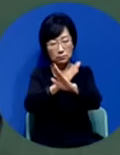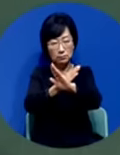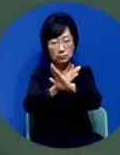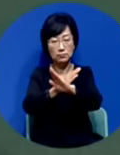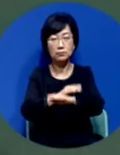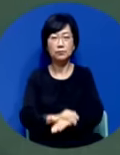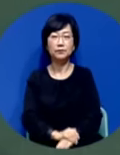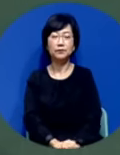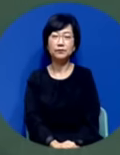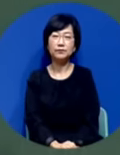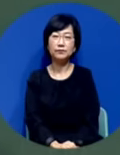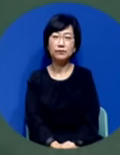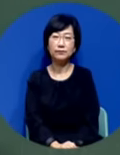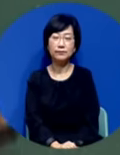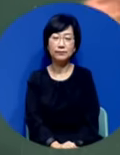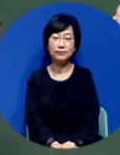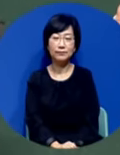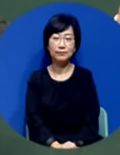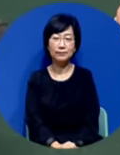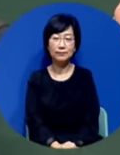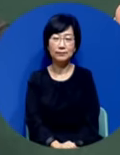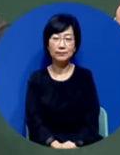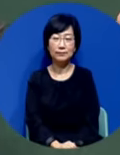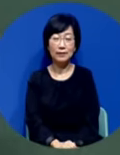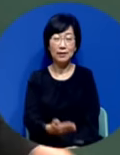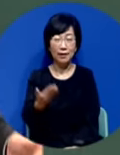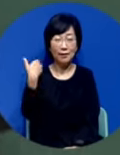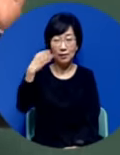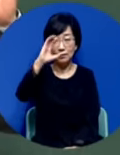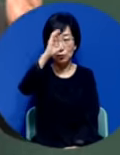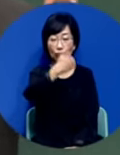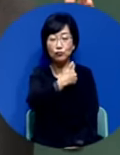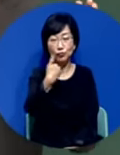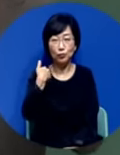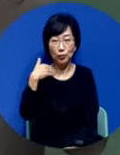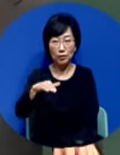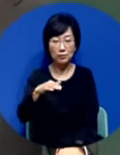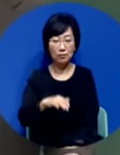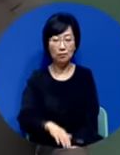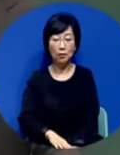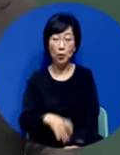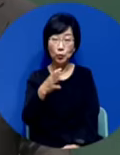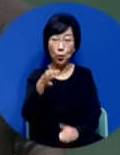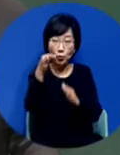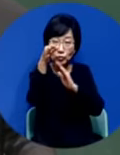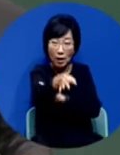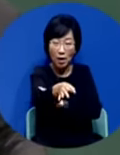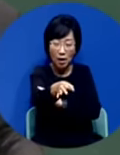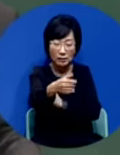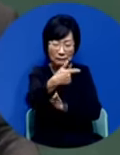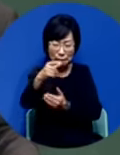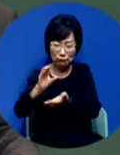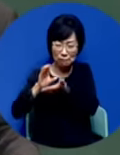那你们怎么能花钱就能得到拯救呢？ 这是不对的。 그렇거든요. 앞에 옛날에 천주교 그래서요. 어째서 돈 내면 구원받냐?